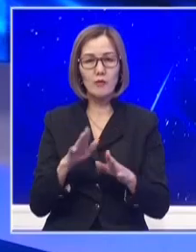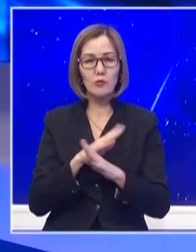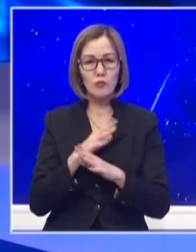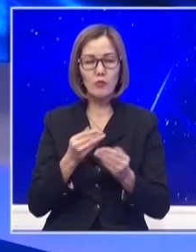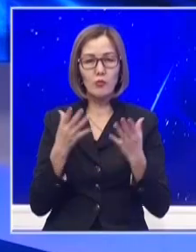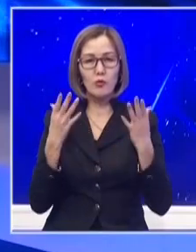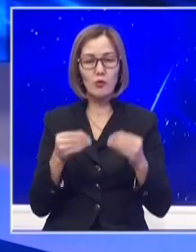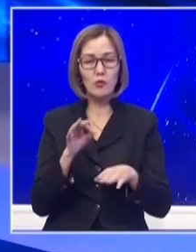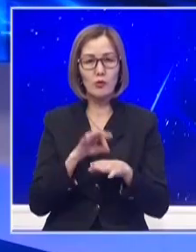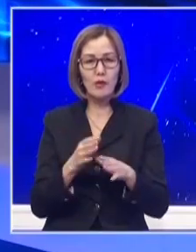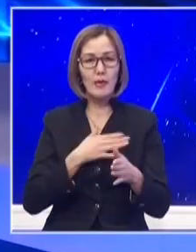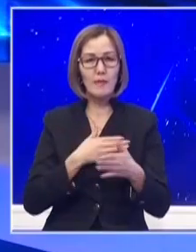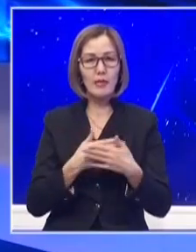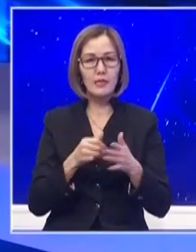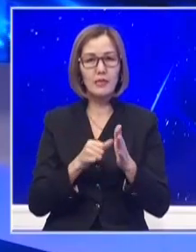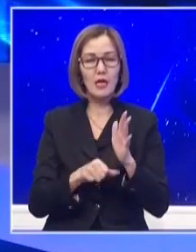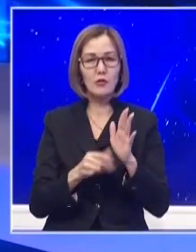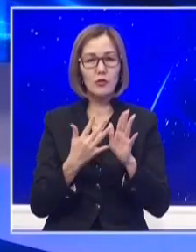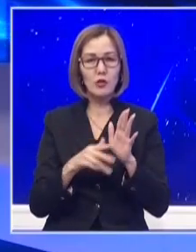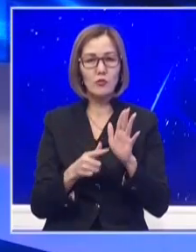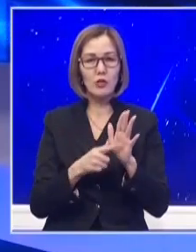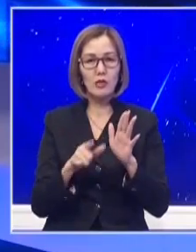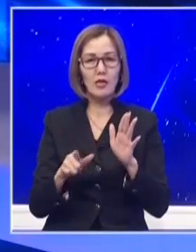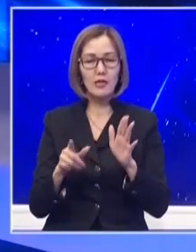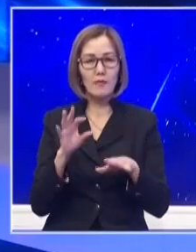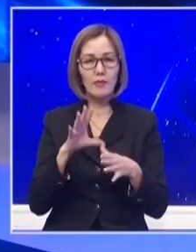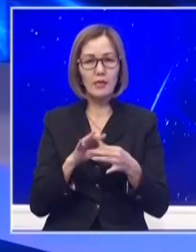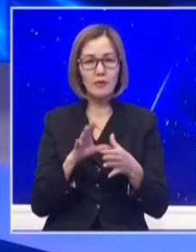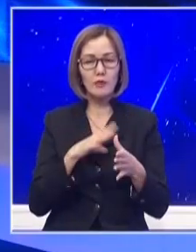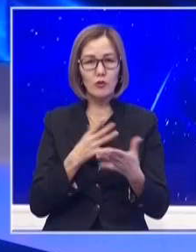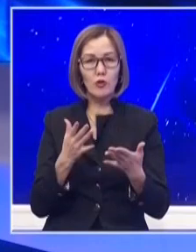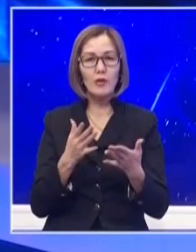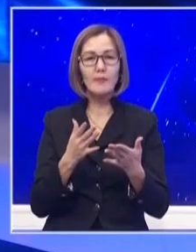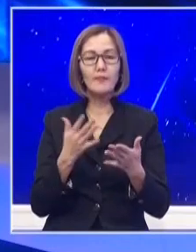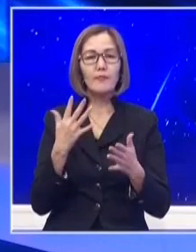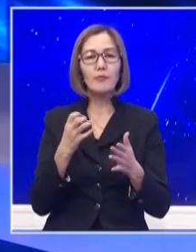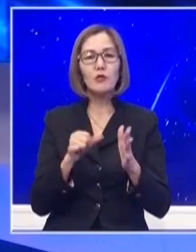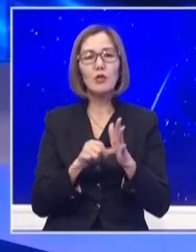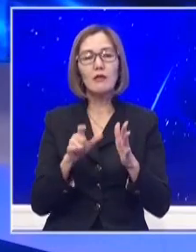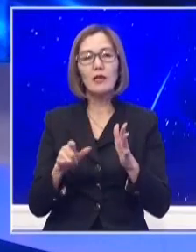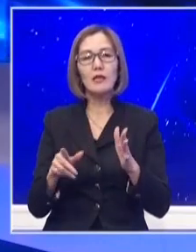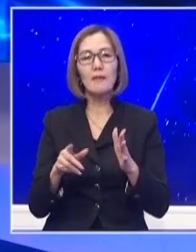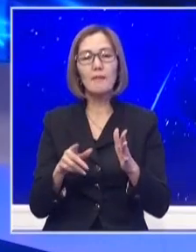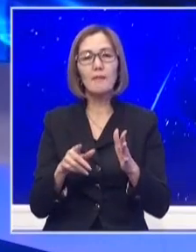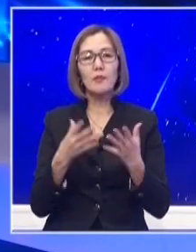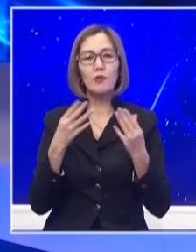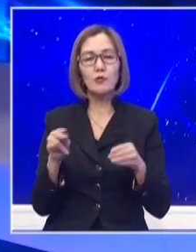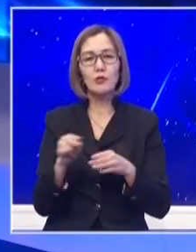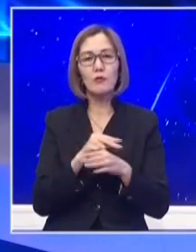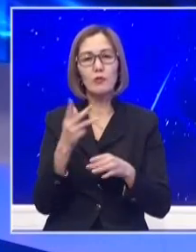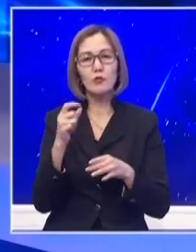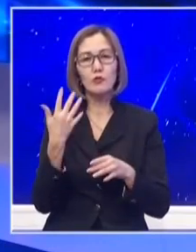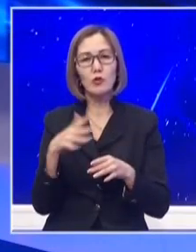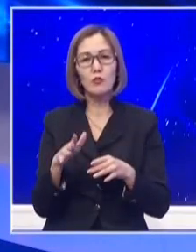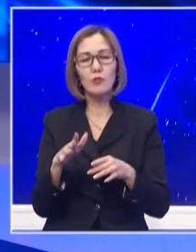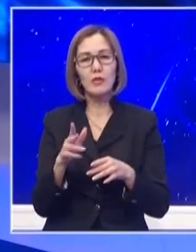жұмған. Бүгінде бұл дерттің белсенді түрімен 657 адам есепте тұр. Оның ішінде 506 адам амбулаторлық, 151